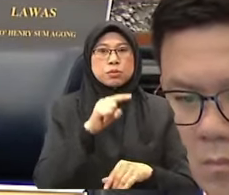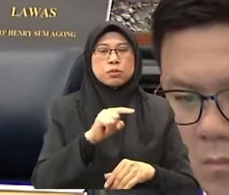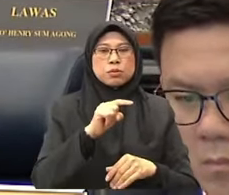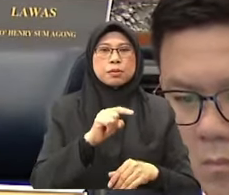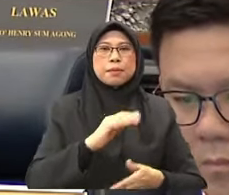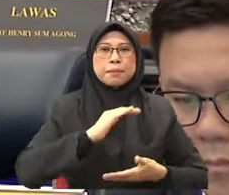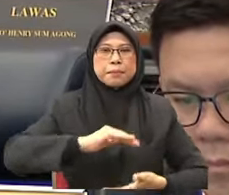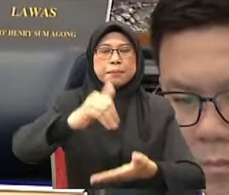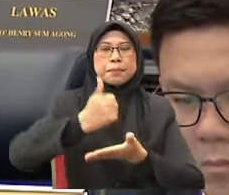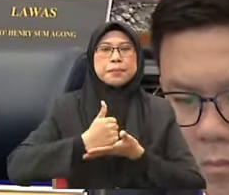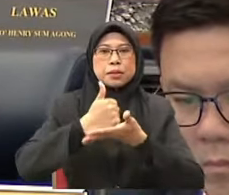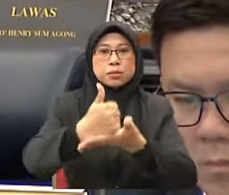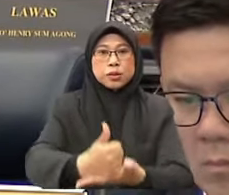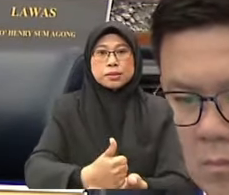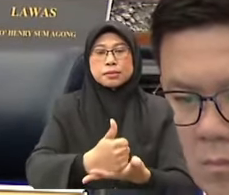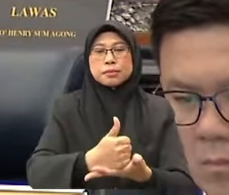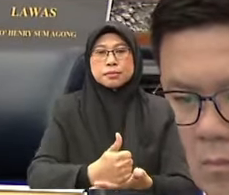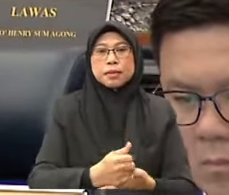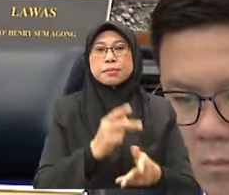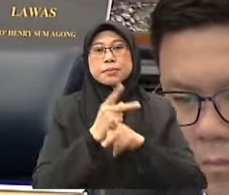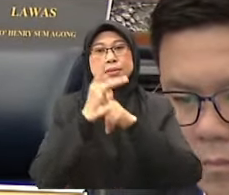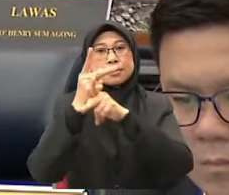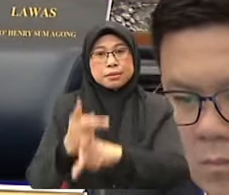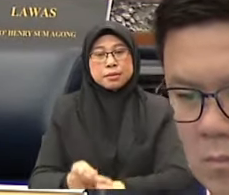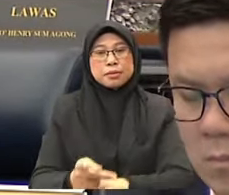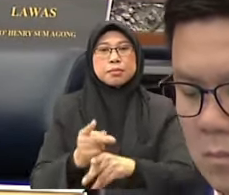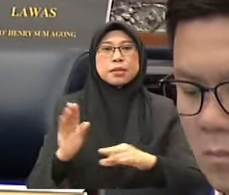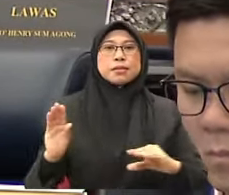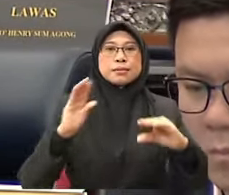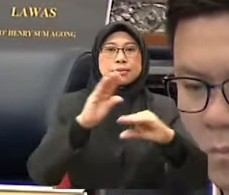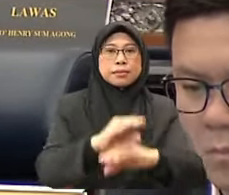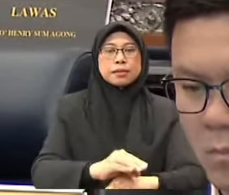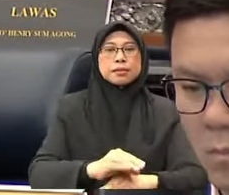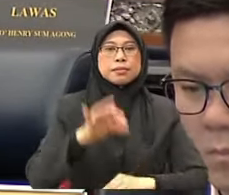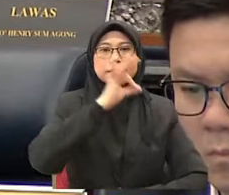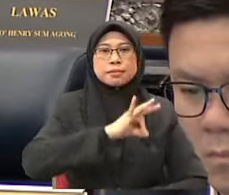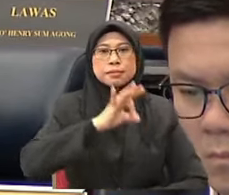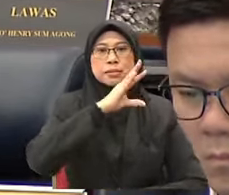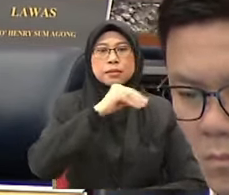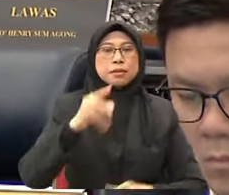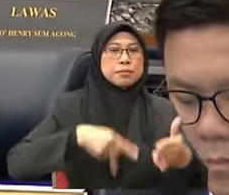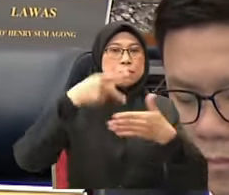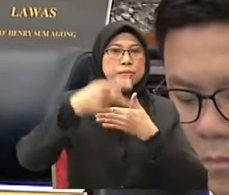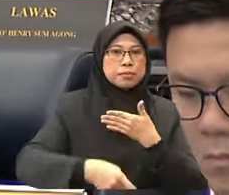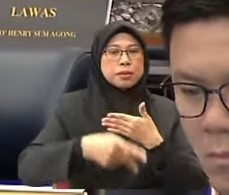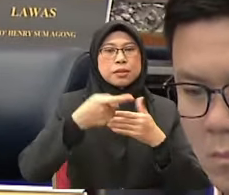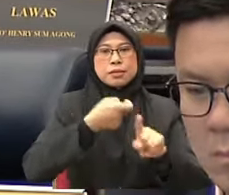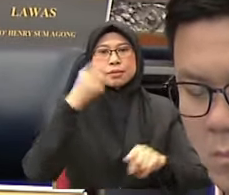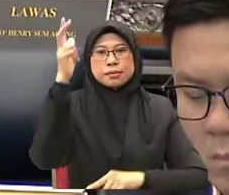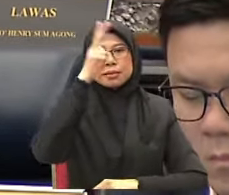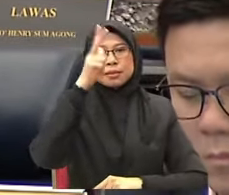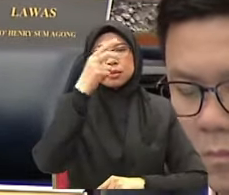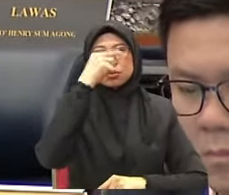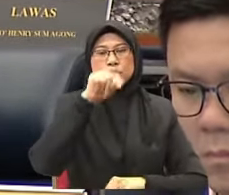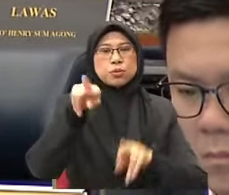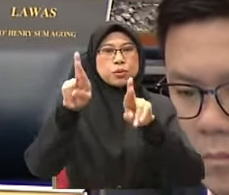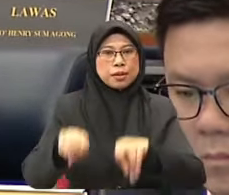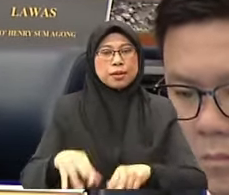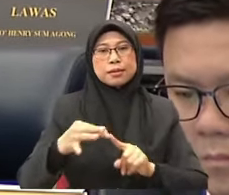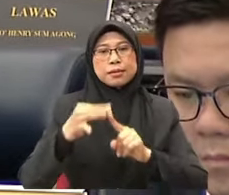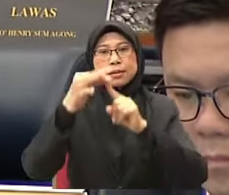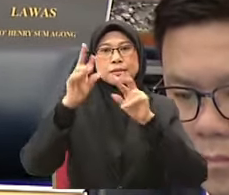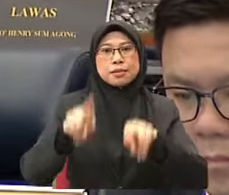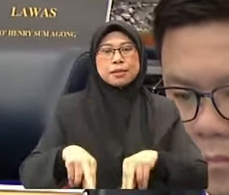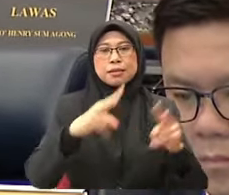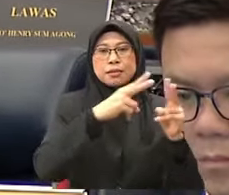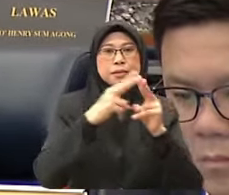penyaluran bantuan-bantuan seperti bantuan pinjaman, subsidi, insentif maupun program-program daripada kerajaan kepada rakyat, khasnya